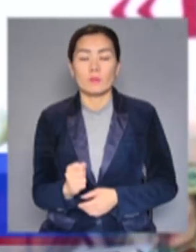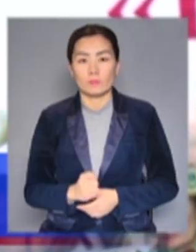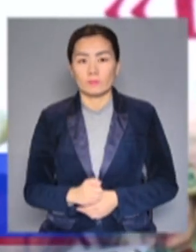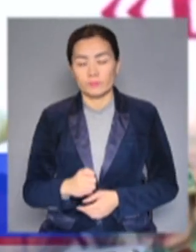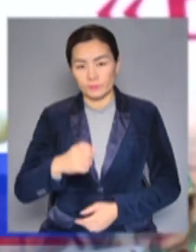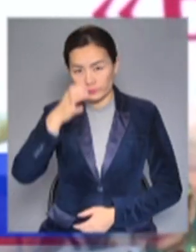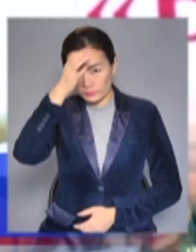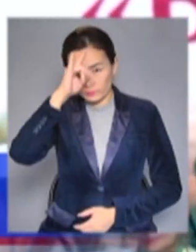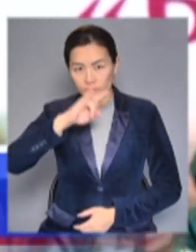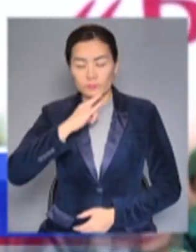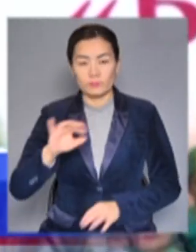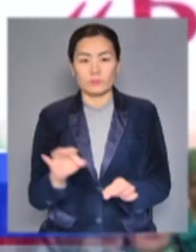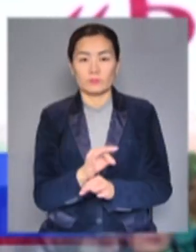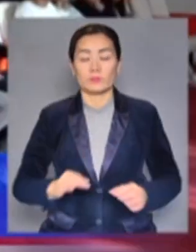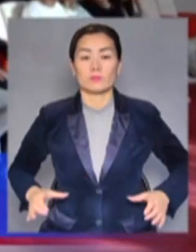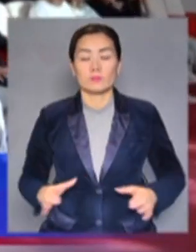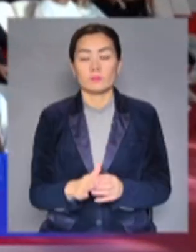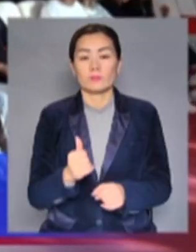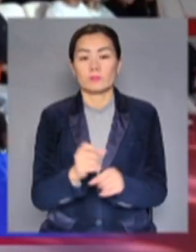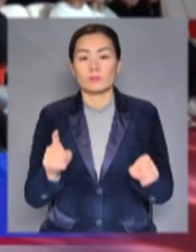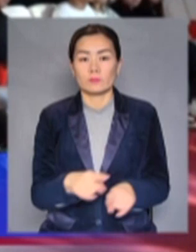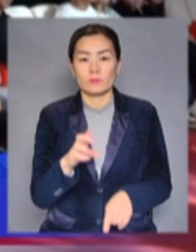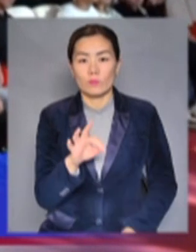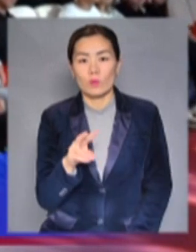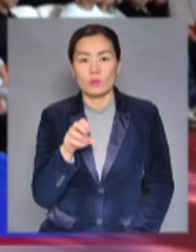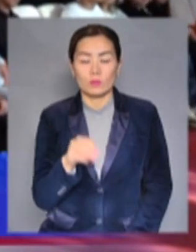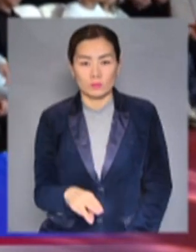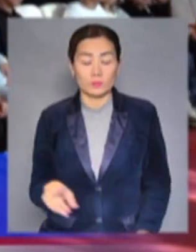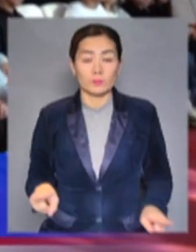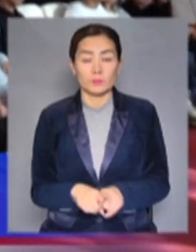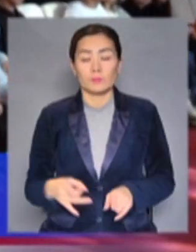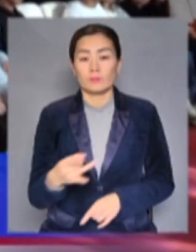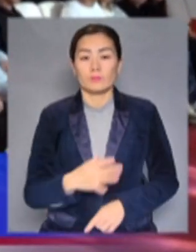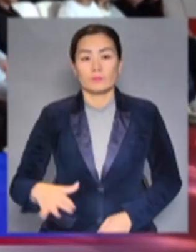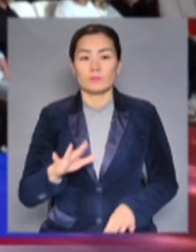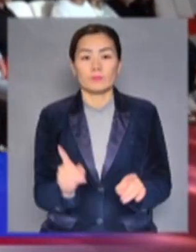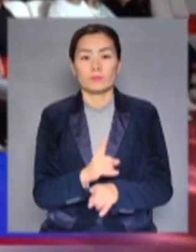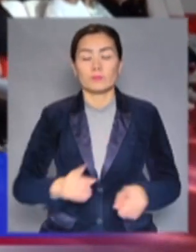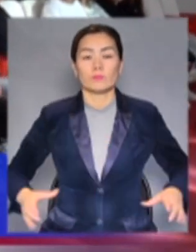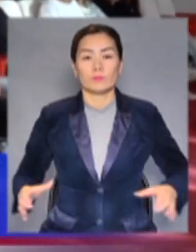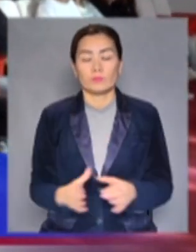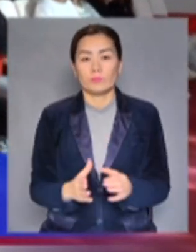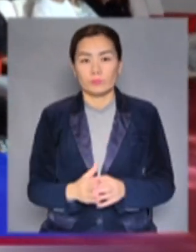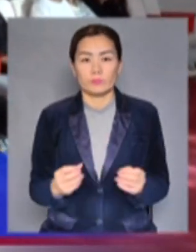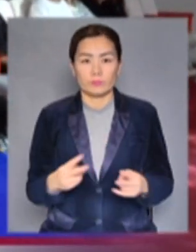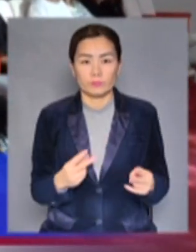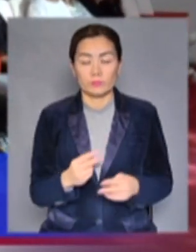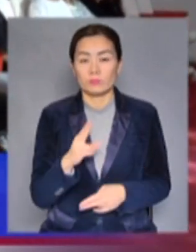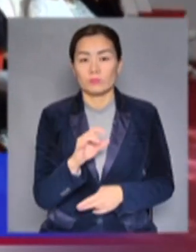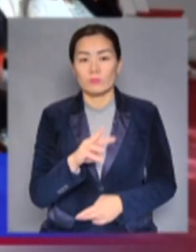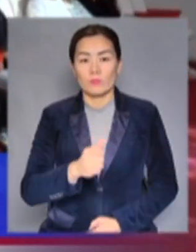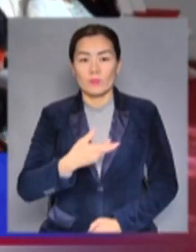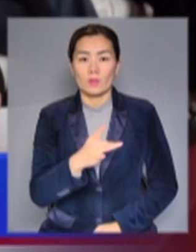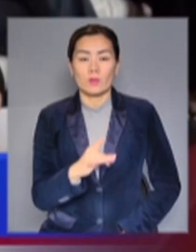атындағы Академиялық қазақ халық аспаптар оркестрінің бас дирижері Болат Толдашевқа Республикалық күйшілер одағына мүшелік куәлігі мен